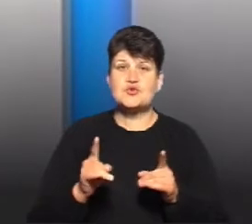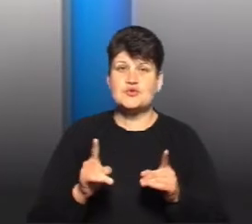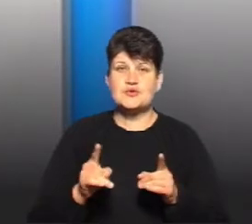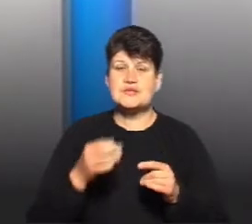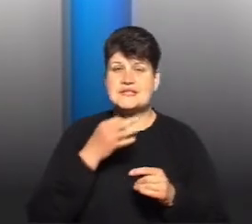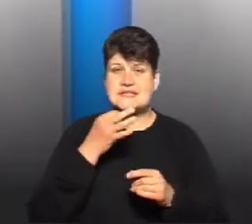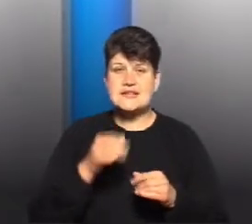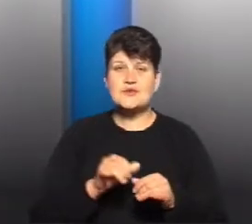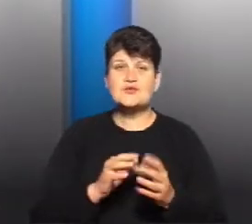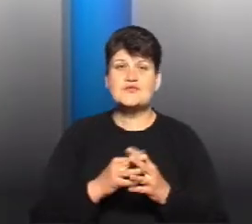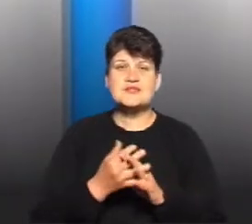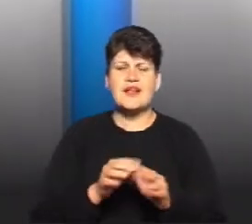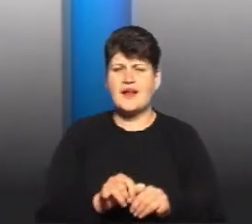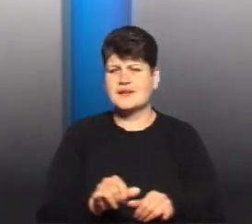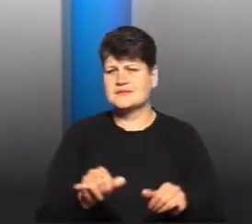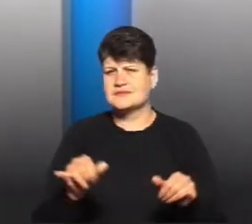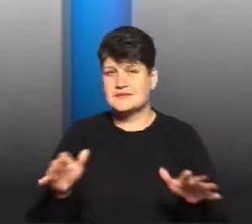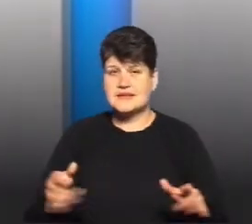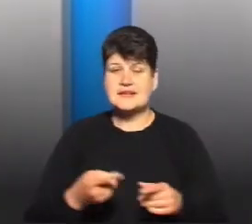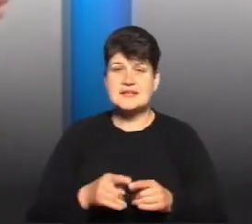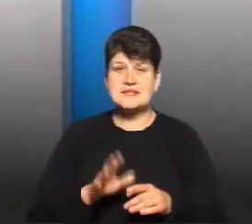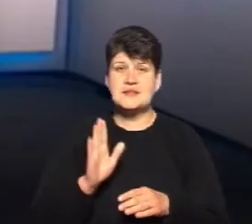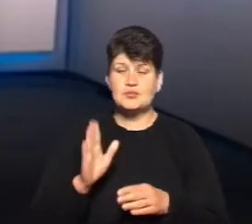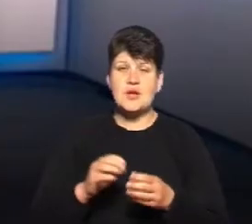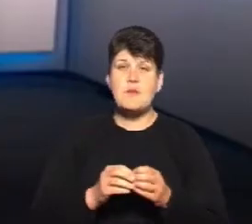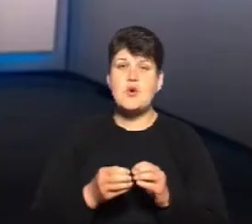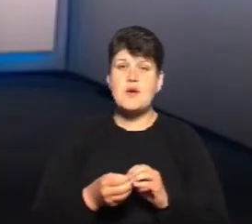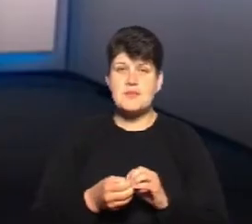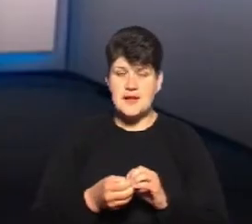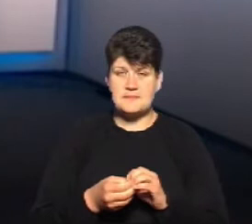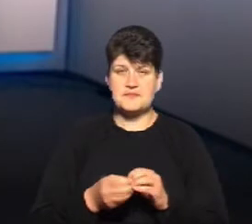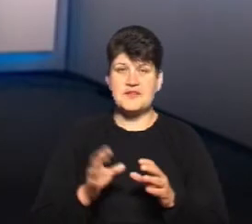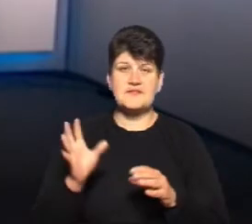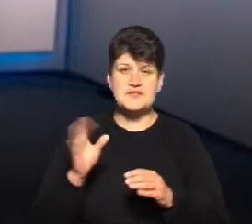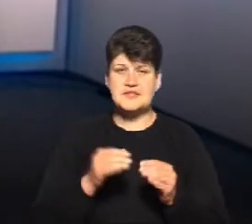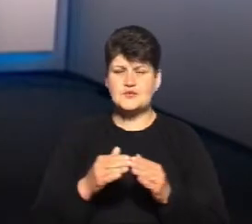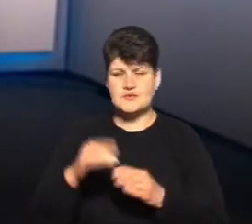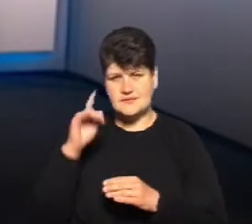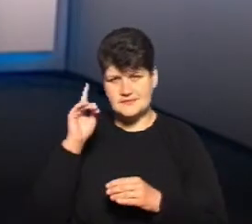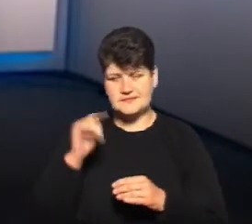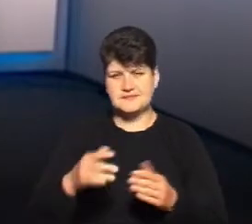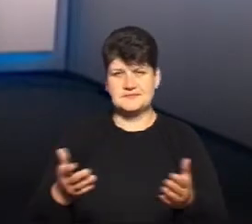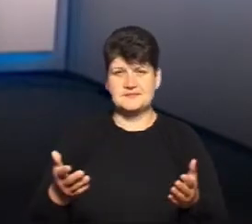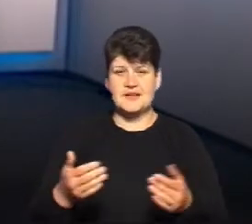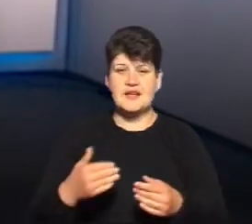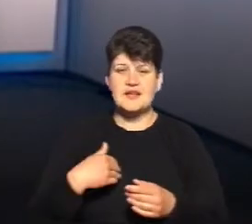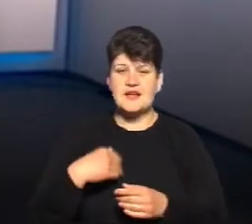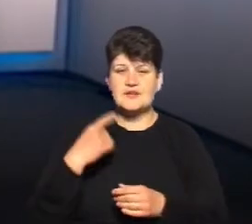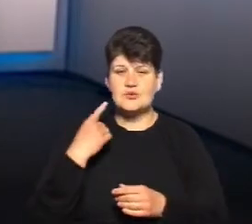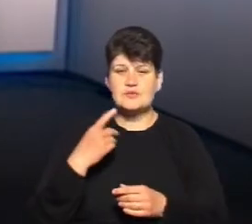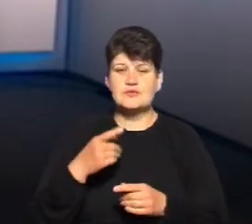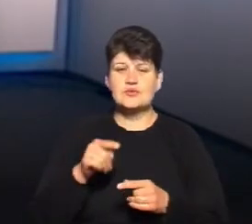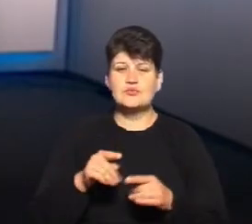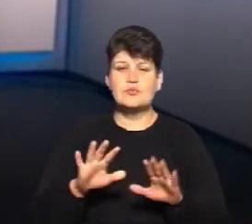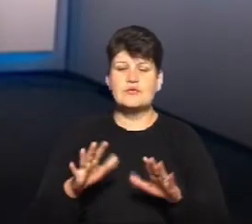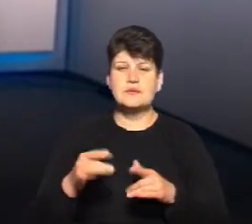Це зрозуміло. Як... Так, це буде досить так проблемно. Сусід-сусідує, звичайно, так. Тому я думаю, що це. Тут в даному випадку тільки питання в